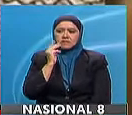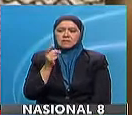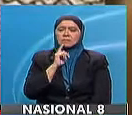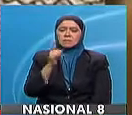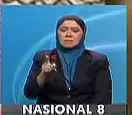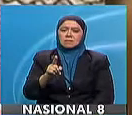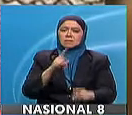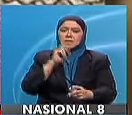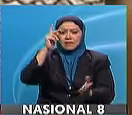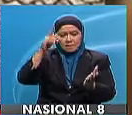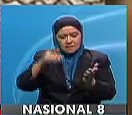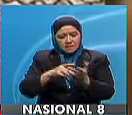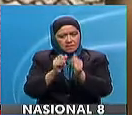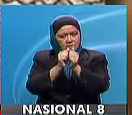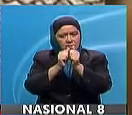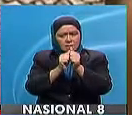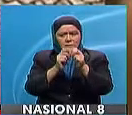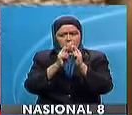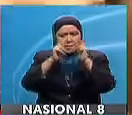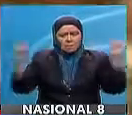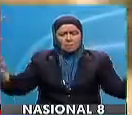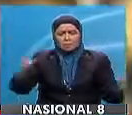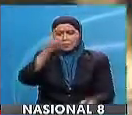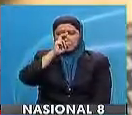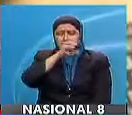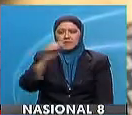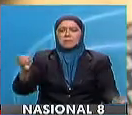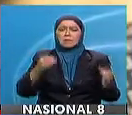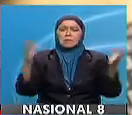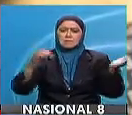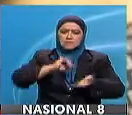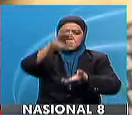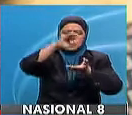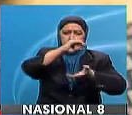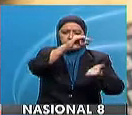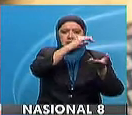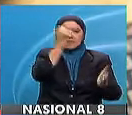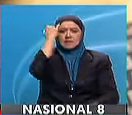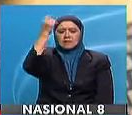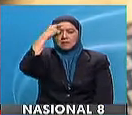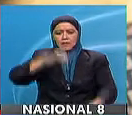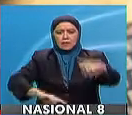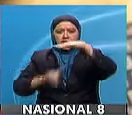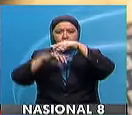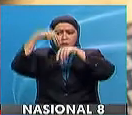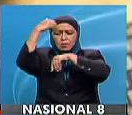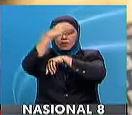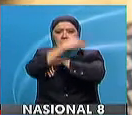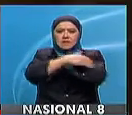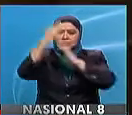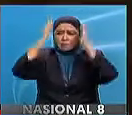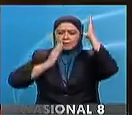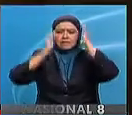sangat tegas dan banyak menyumbang idea dalam pembangunan dasar luar Malaysia malah Beliau juga dikenali di peringkat